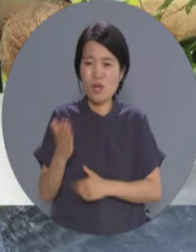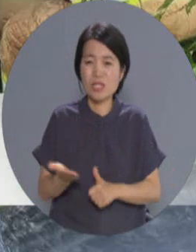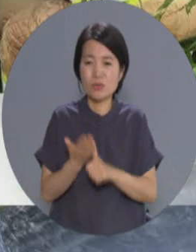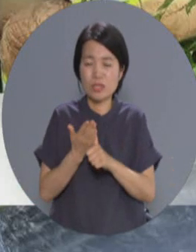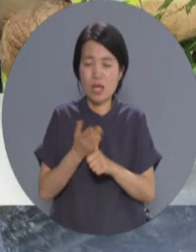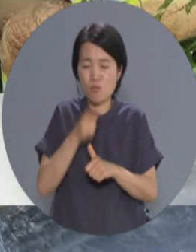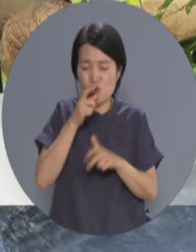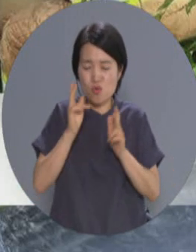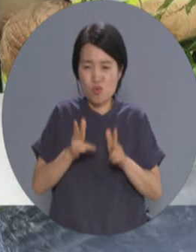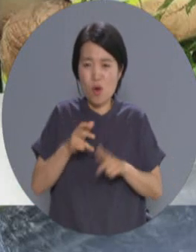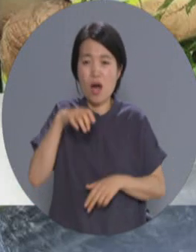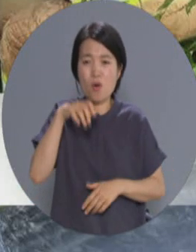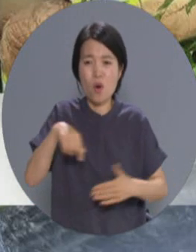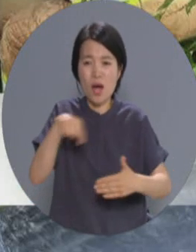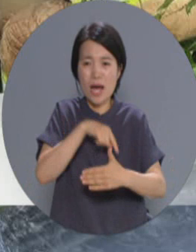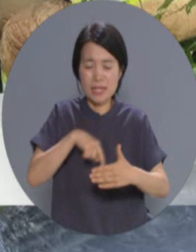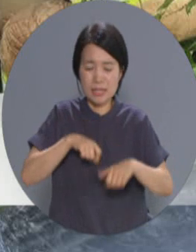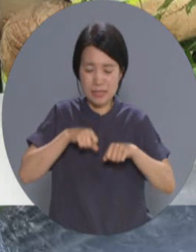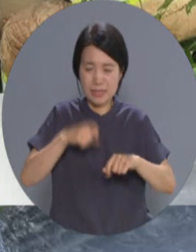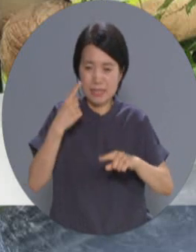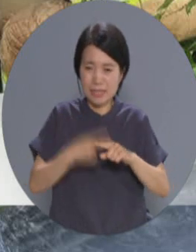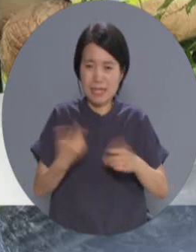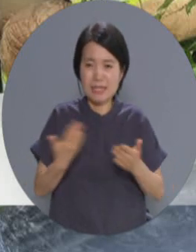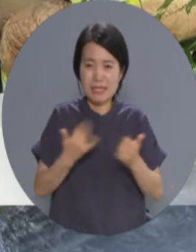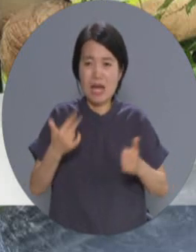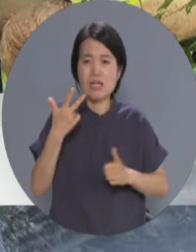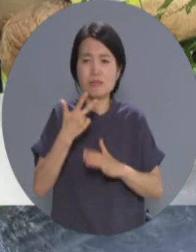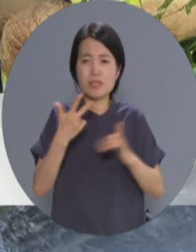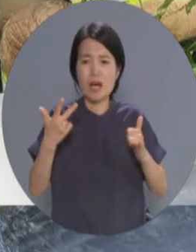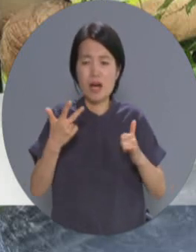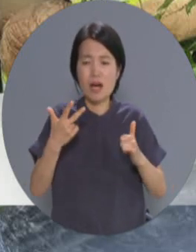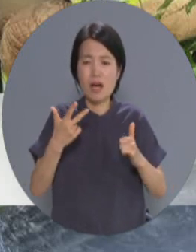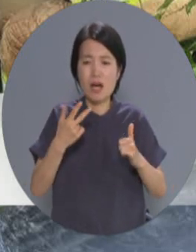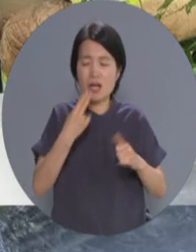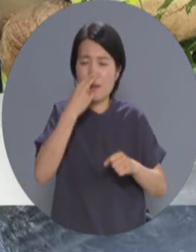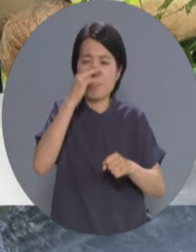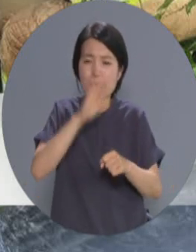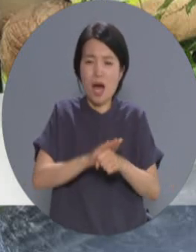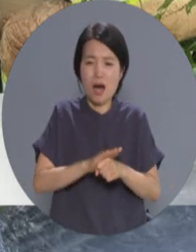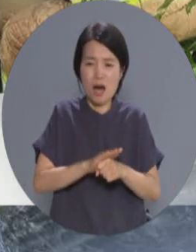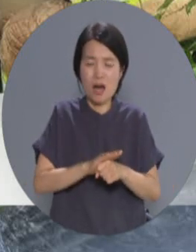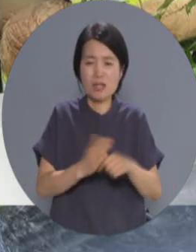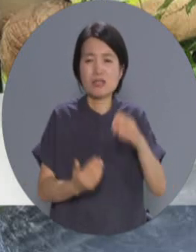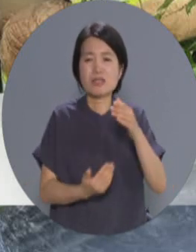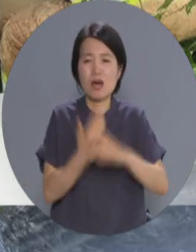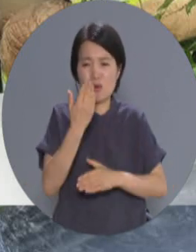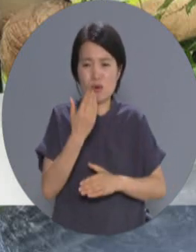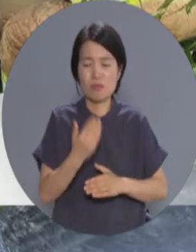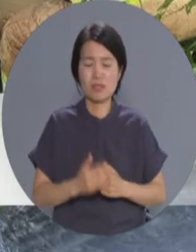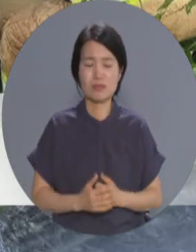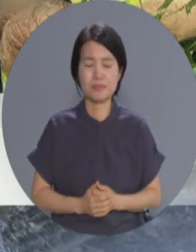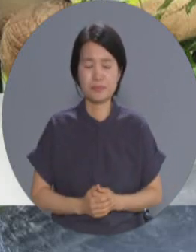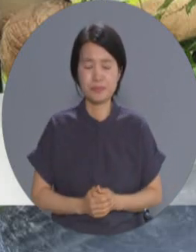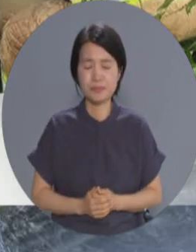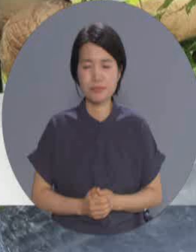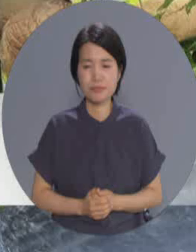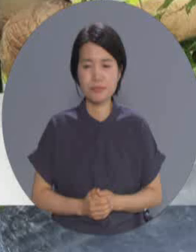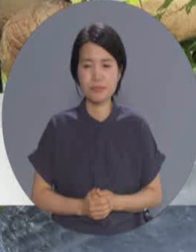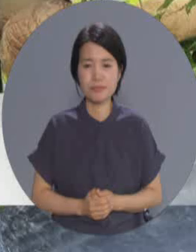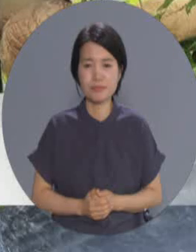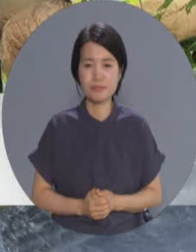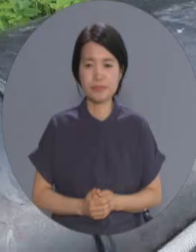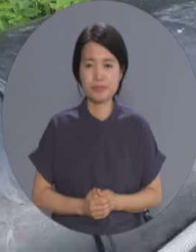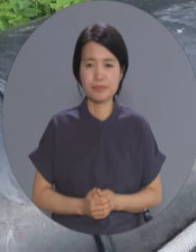양식장 정화처리시설 안에서 청소를 하던 노동자 7명이 질식하는 사고가 발생했습니다. 서희령 기자가